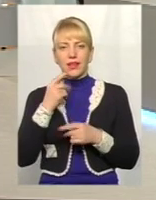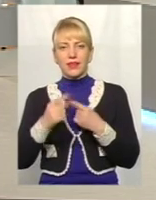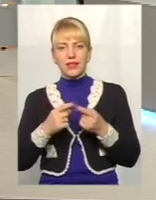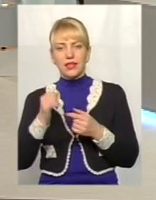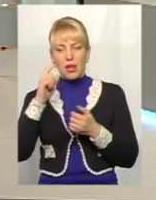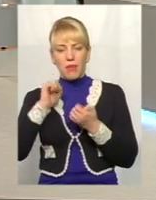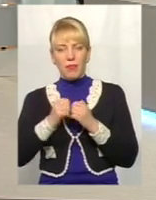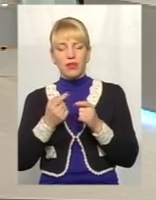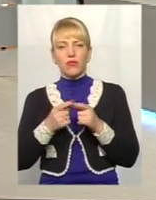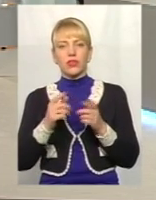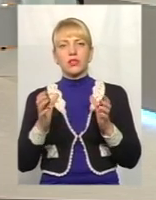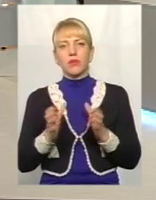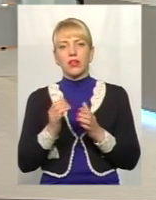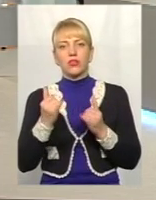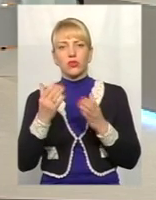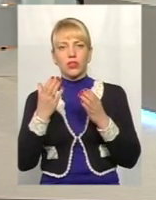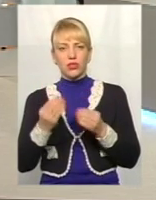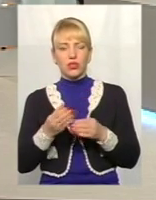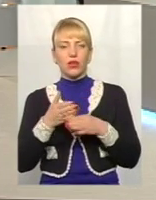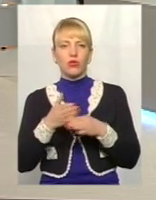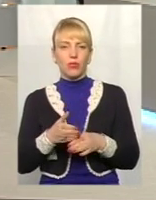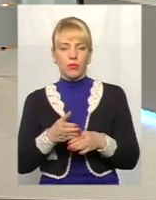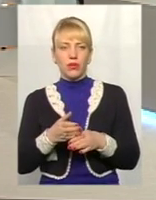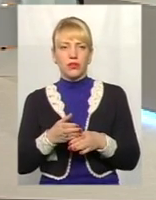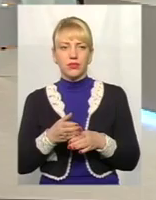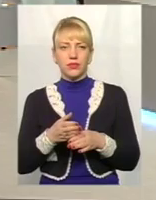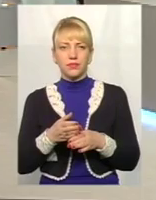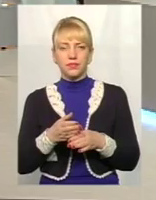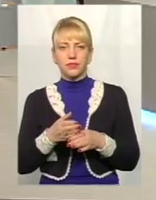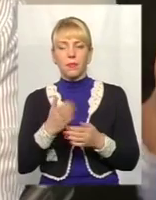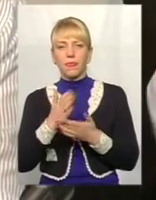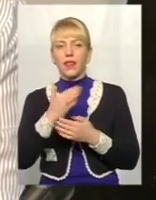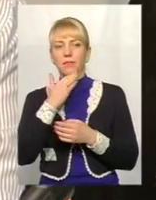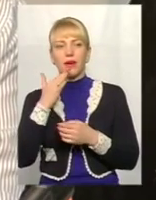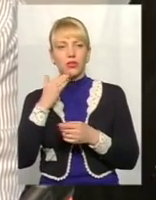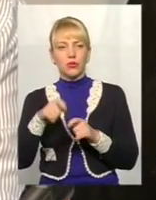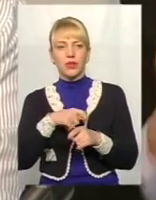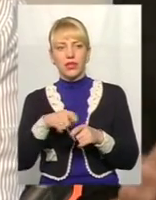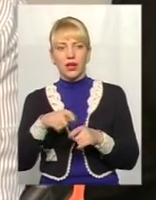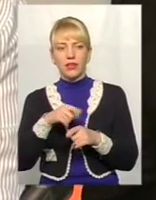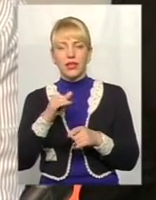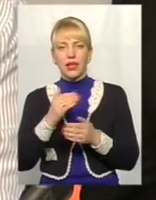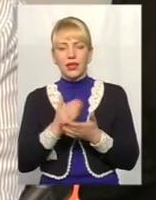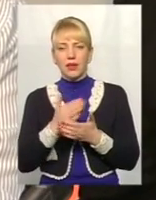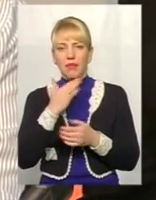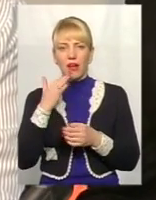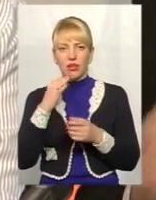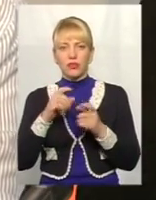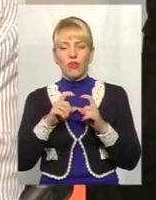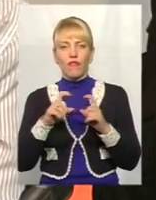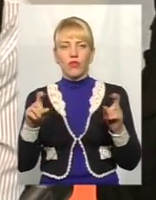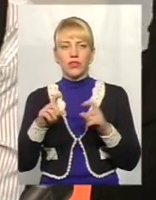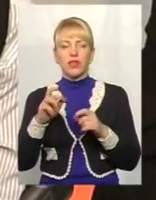вони зберігають на сьогоднішній день, допомагають. Державний архів, звичайно, є багато матеріалів і ряд фондів. Я хотів